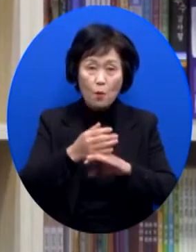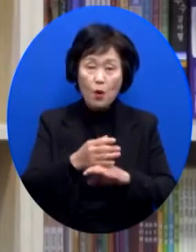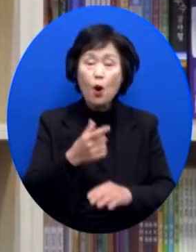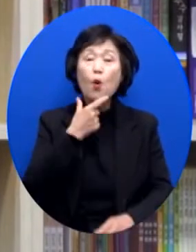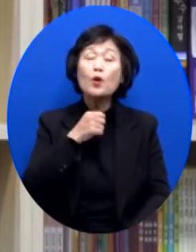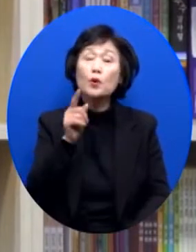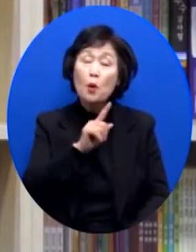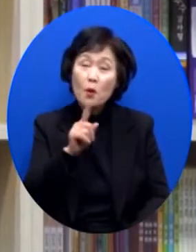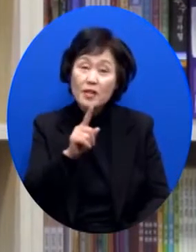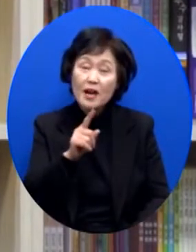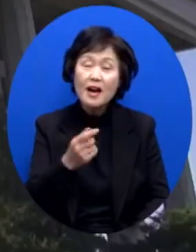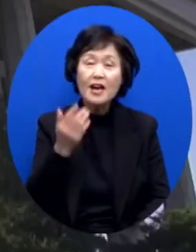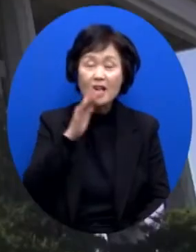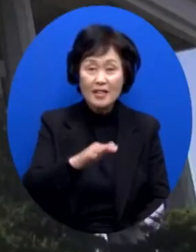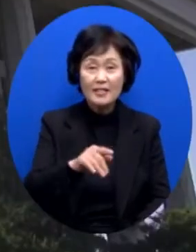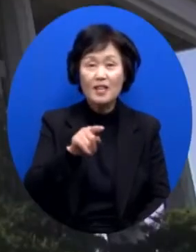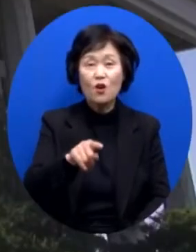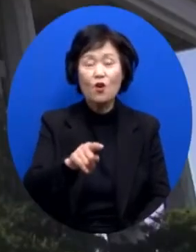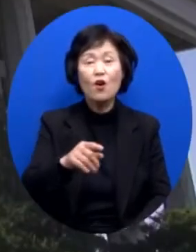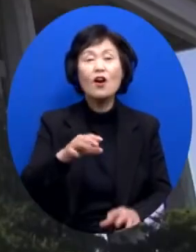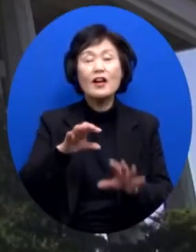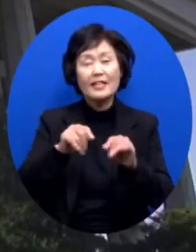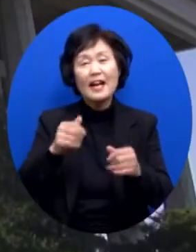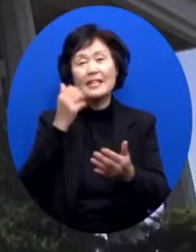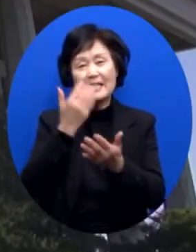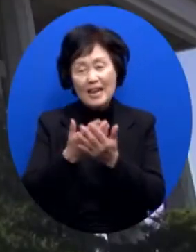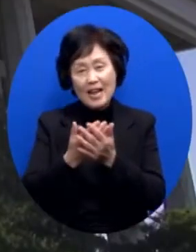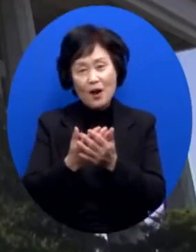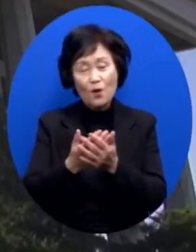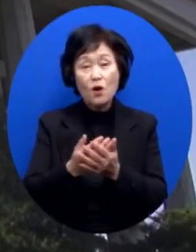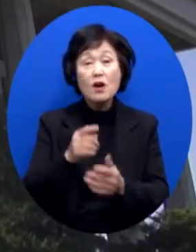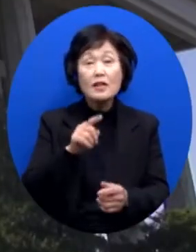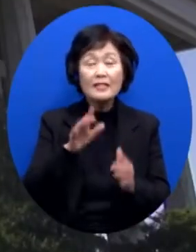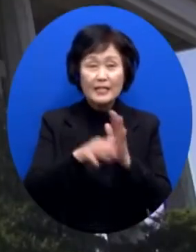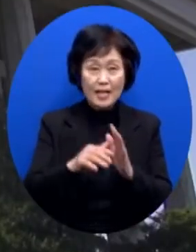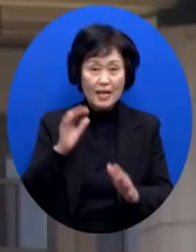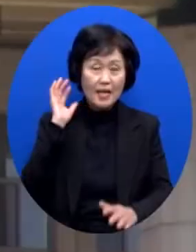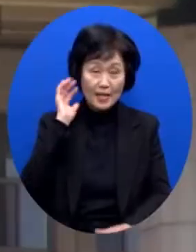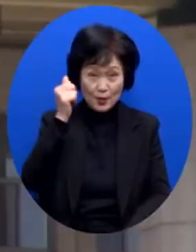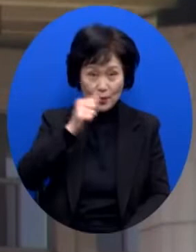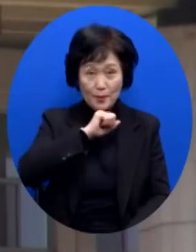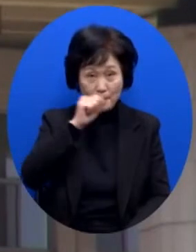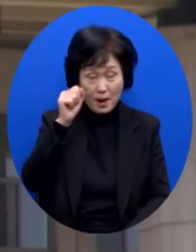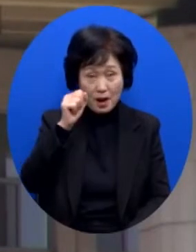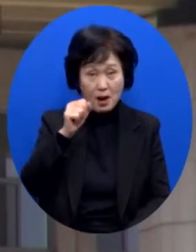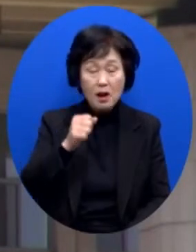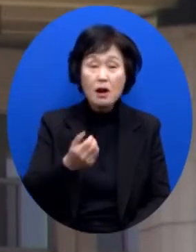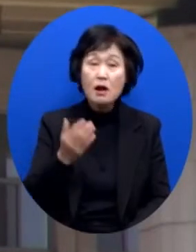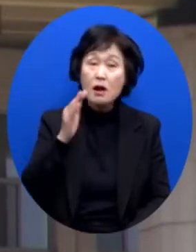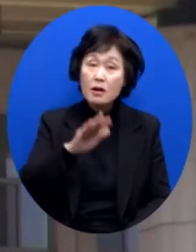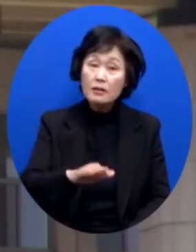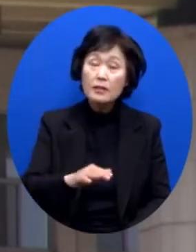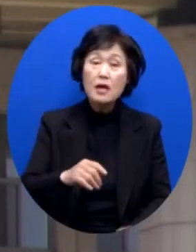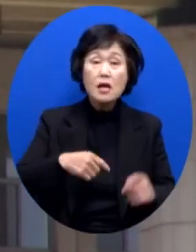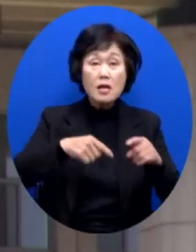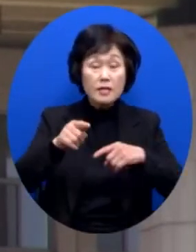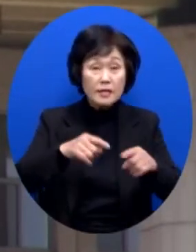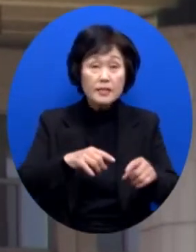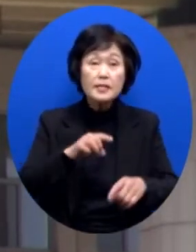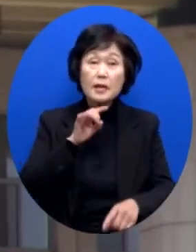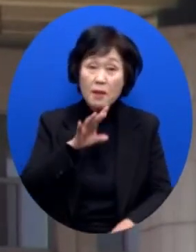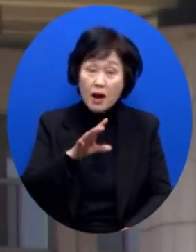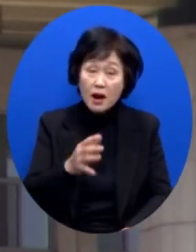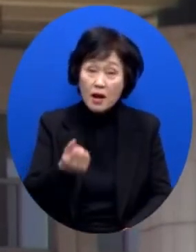과학자 가 되지요 정치 중요합니다 그러나 정치 만으로는 하나님의 나라가